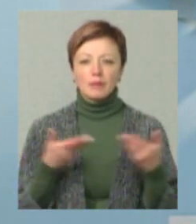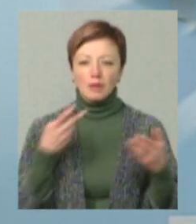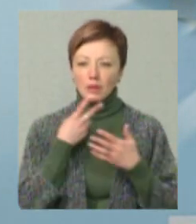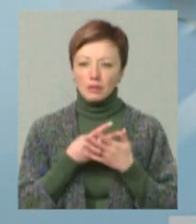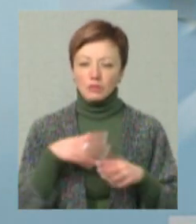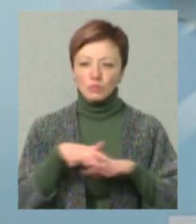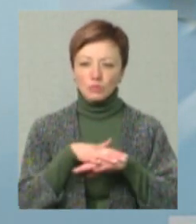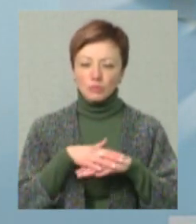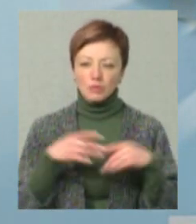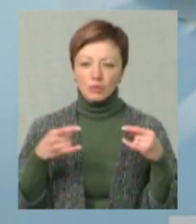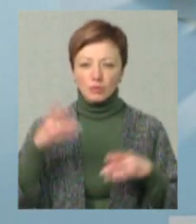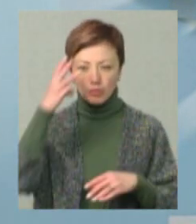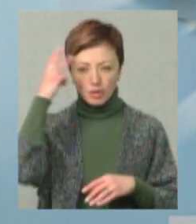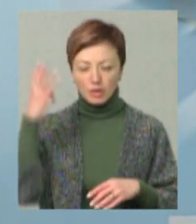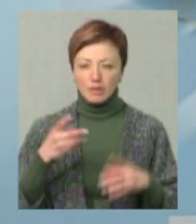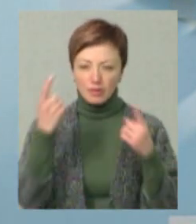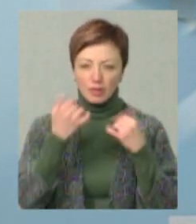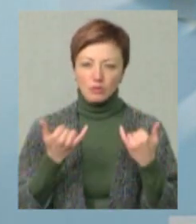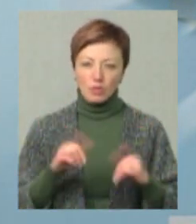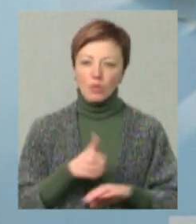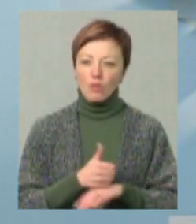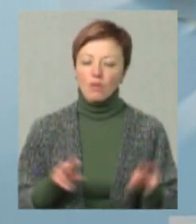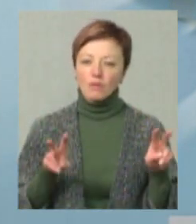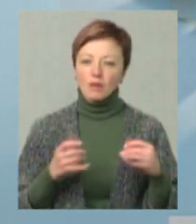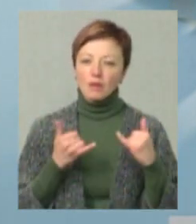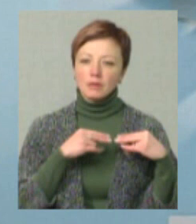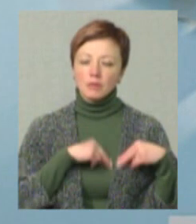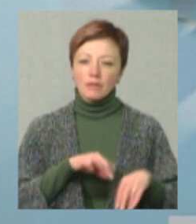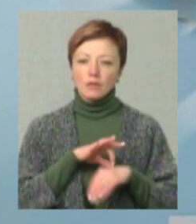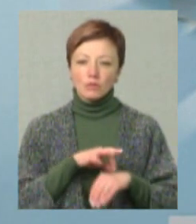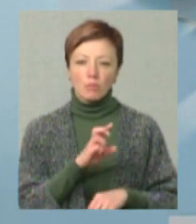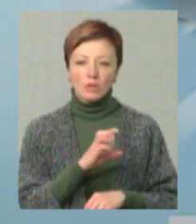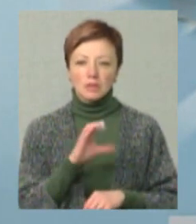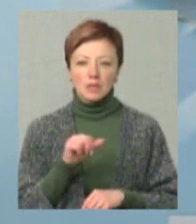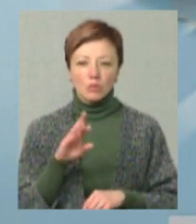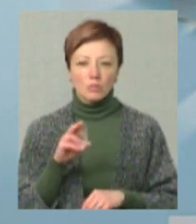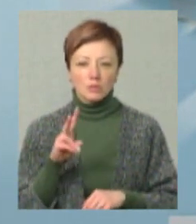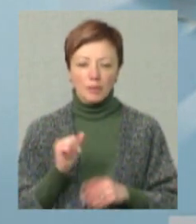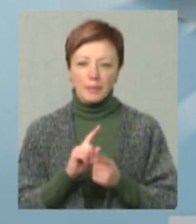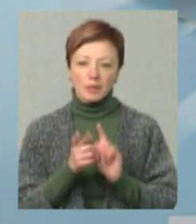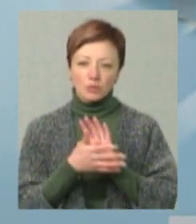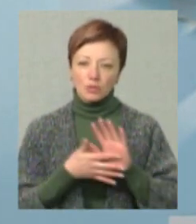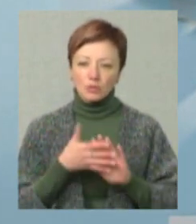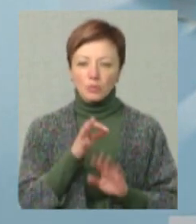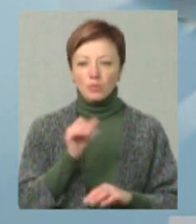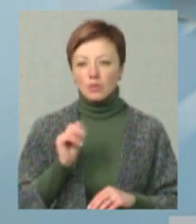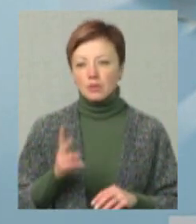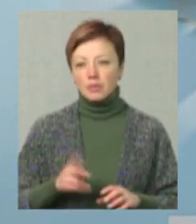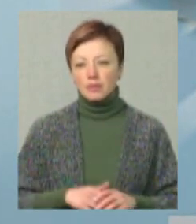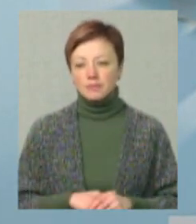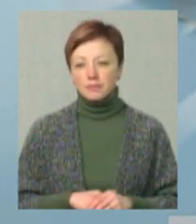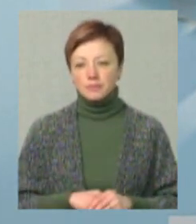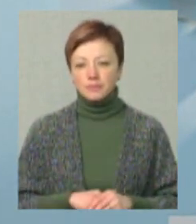Вітаю глядачів Суспільного ЮА Поділля. В етері сьогодні головне. Для вас працюють ведуча Богдана Садомська та перекладачка на жестову